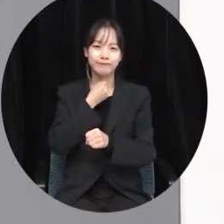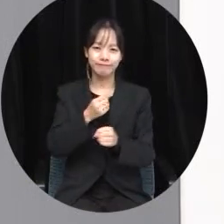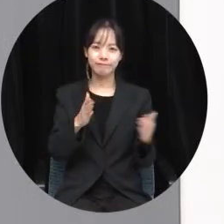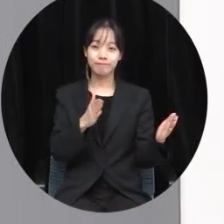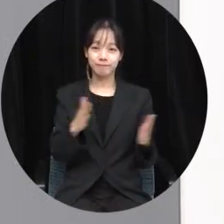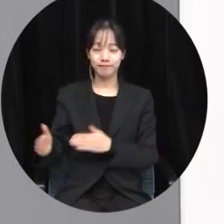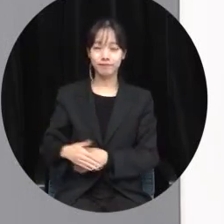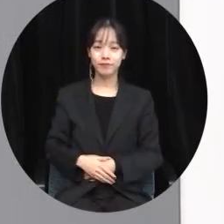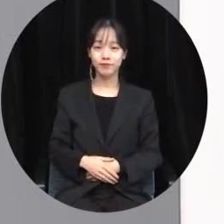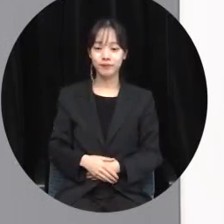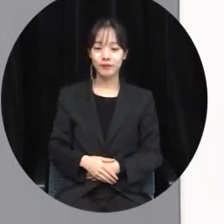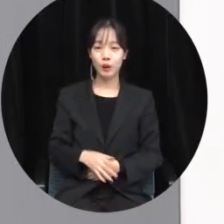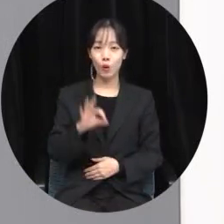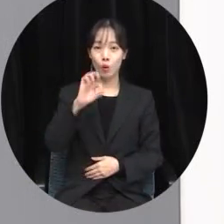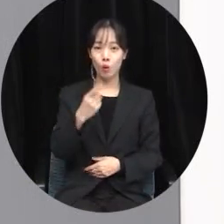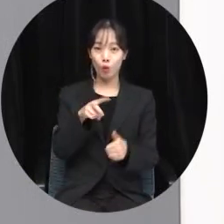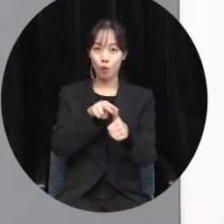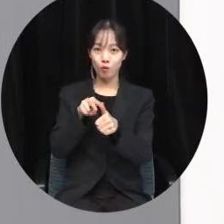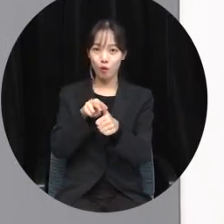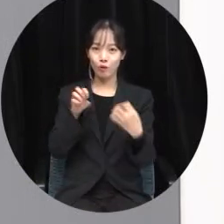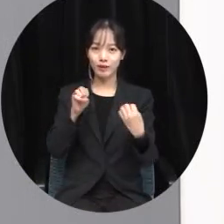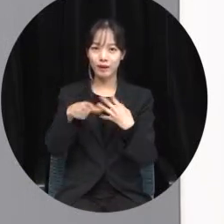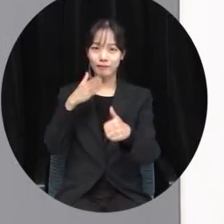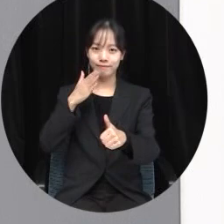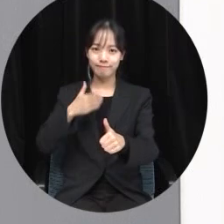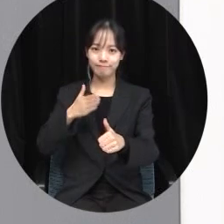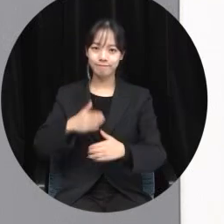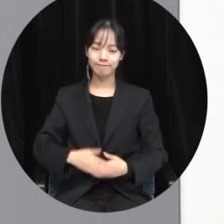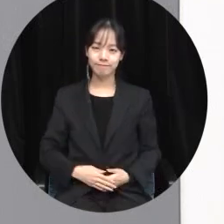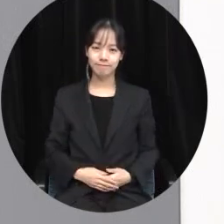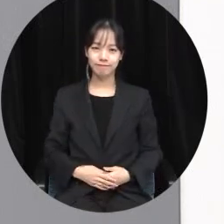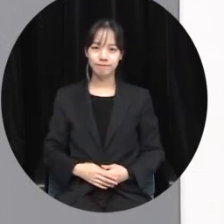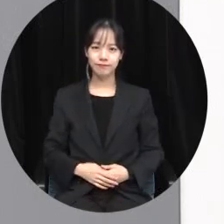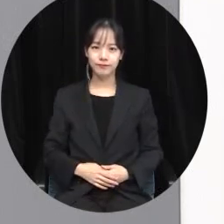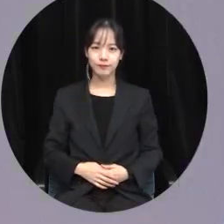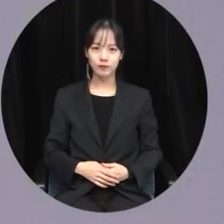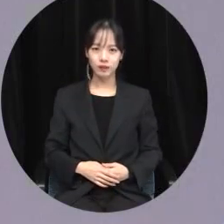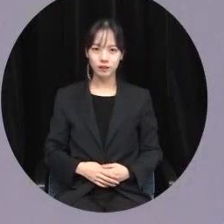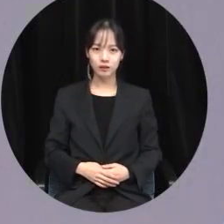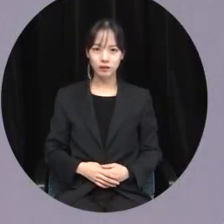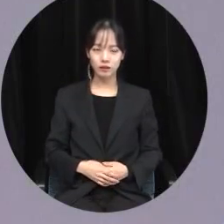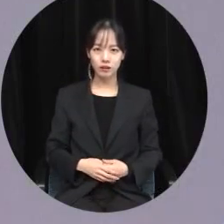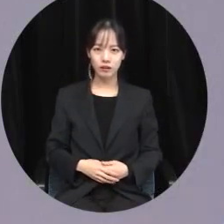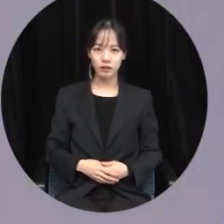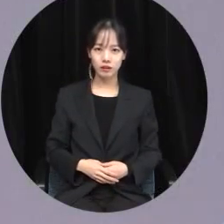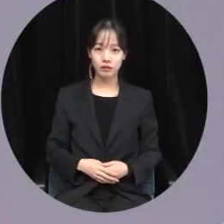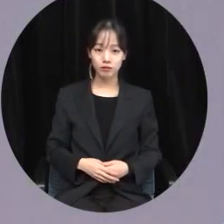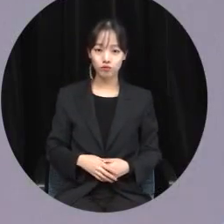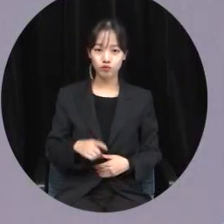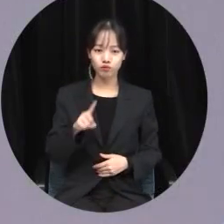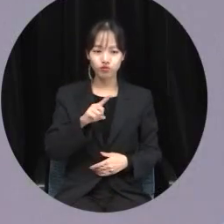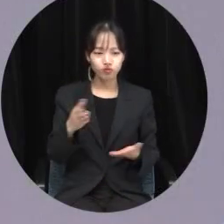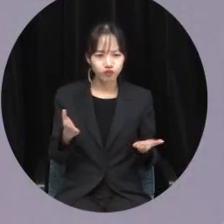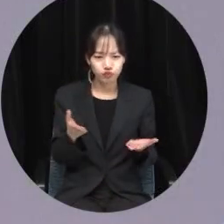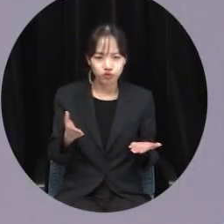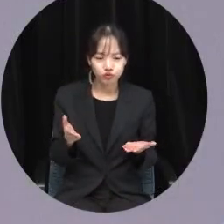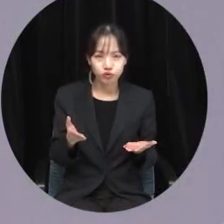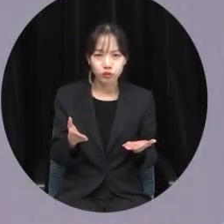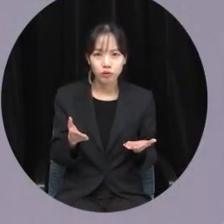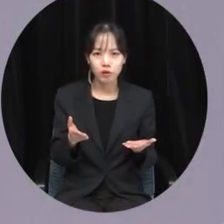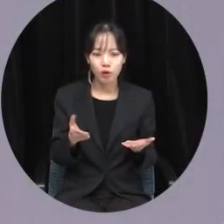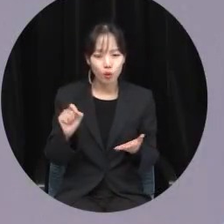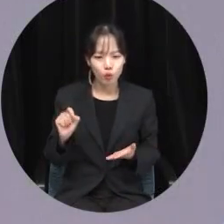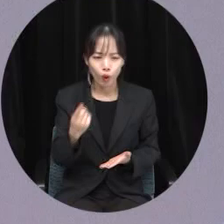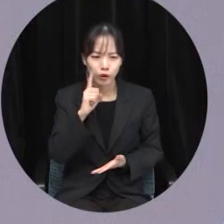질문에 오경원 후보 답변해 주시기 바랍니다. 네. 어떤 일이든 원인을 정확히 알아야지